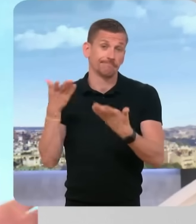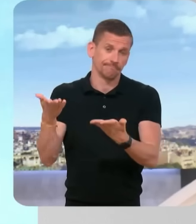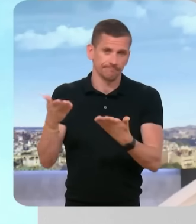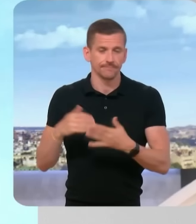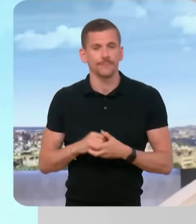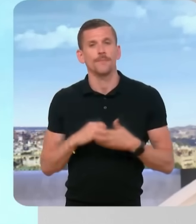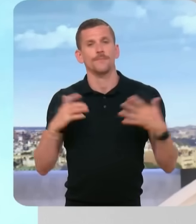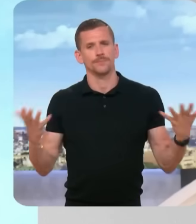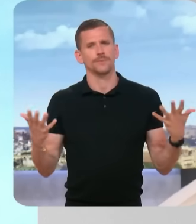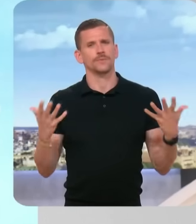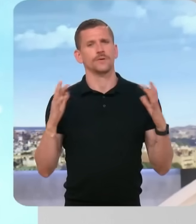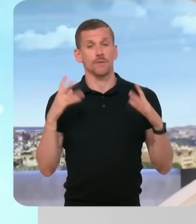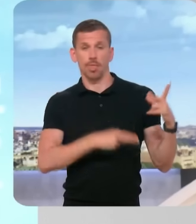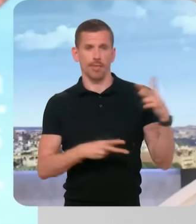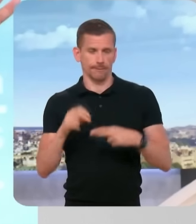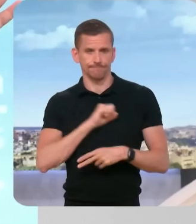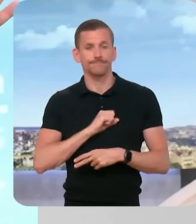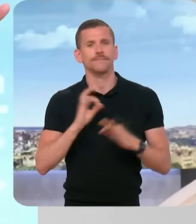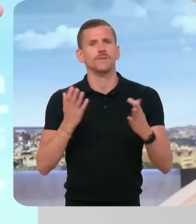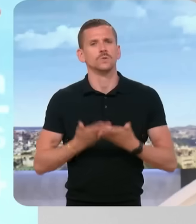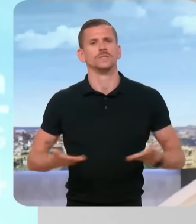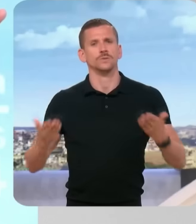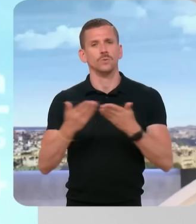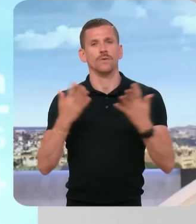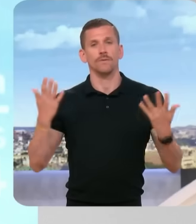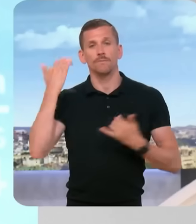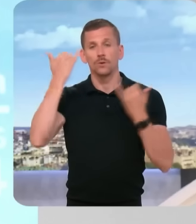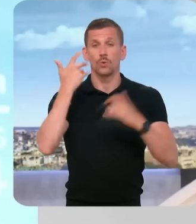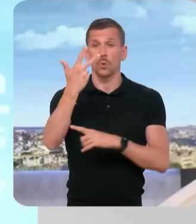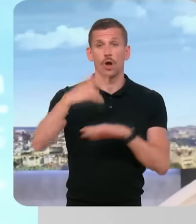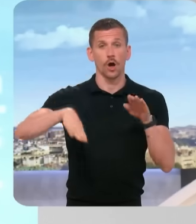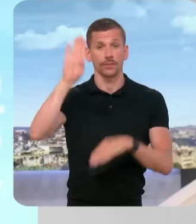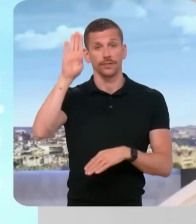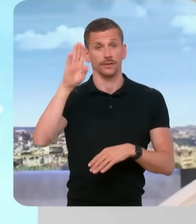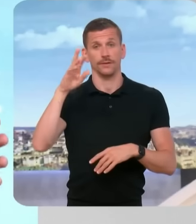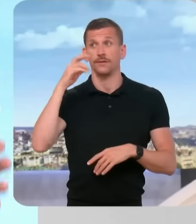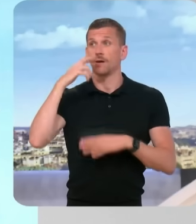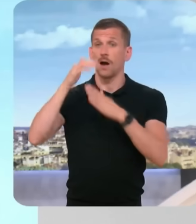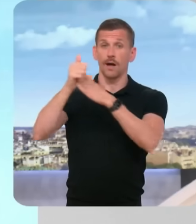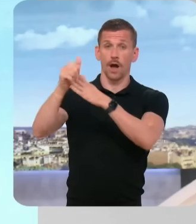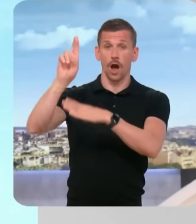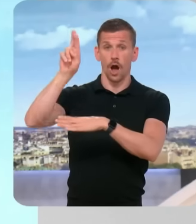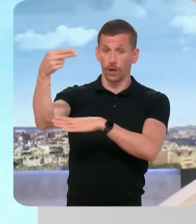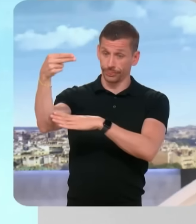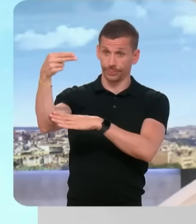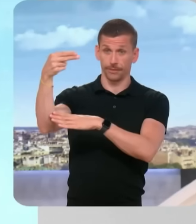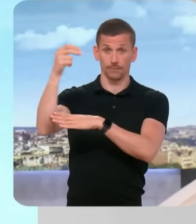cas de figure où éventuellement, en cas triangulaire, le Rassemblement national sera en tête et nous prendrons nos responsabilités. C'est-à-dire? Nous prendrons.